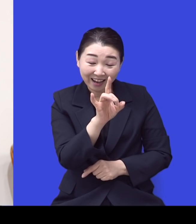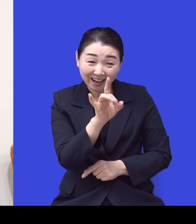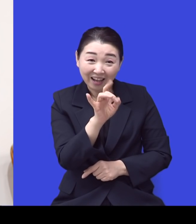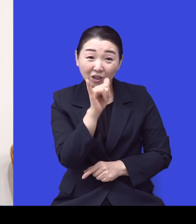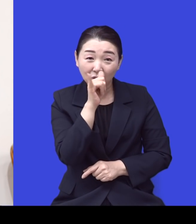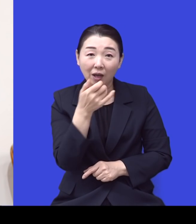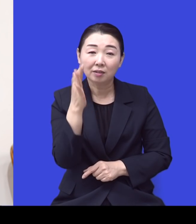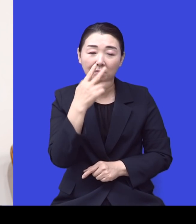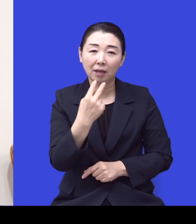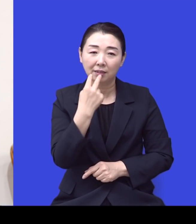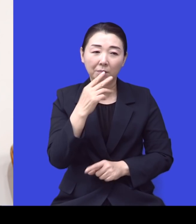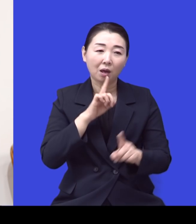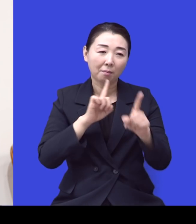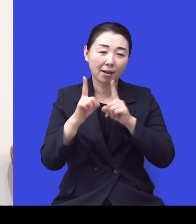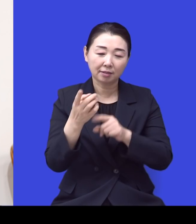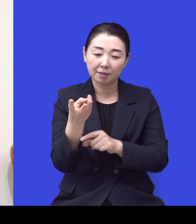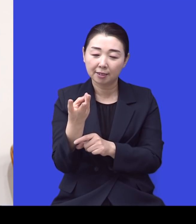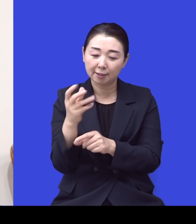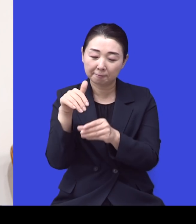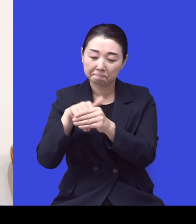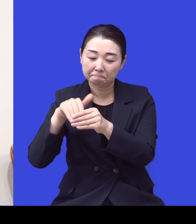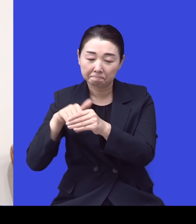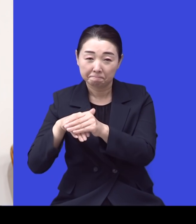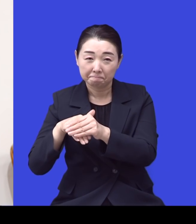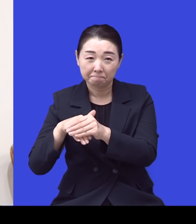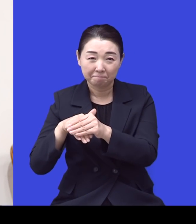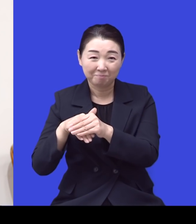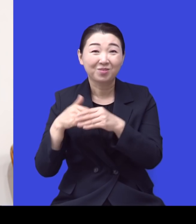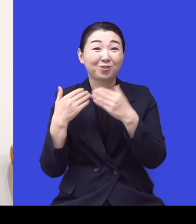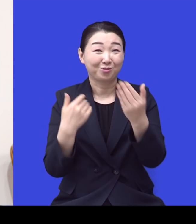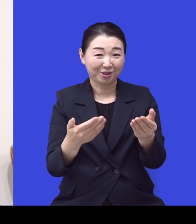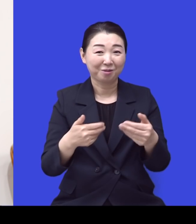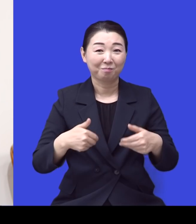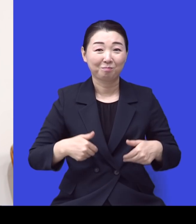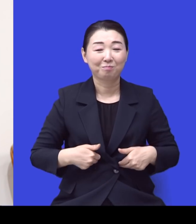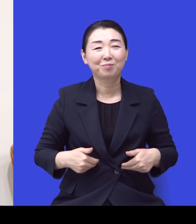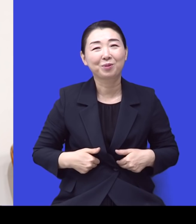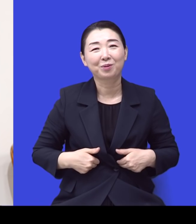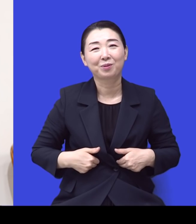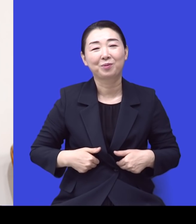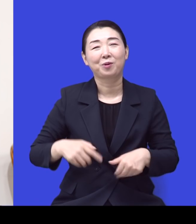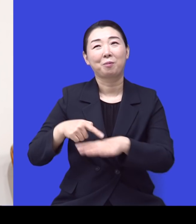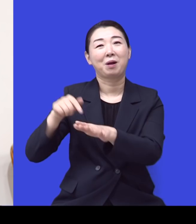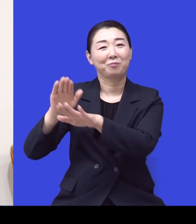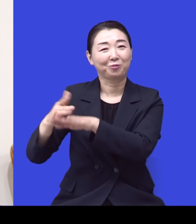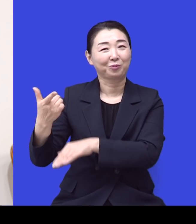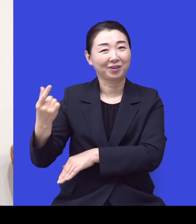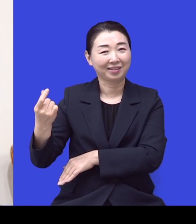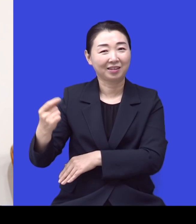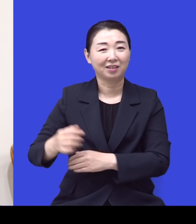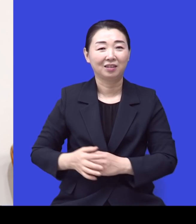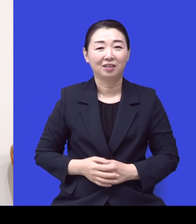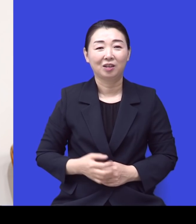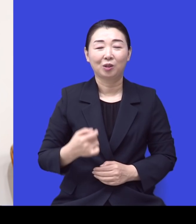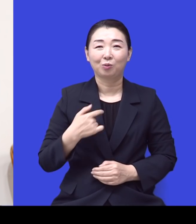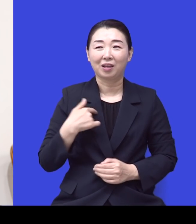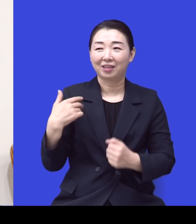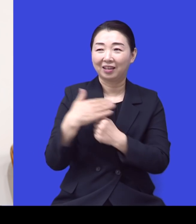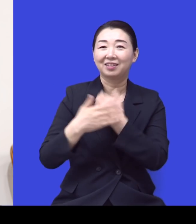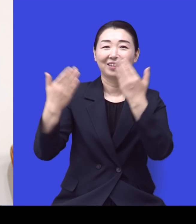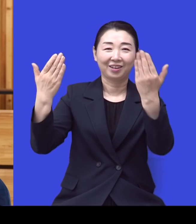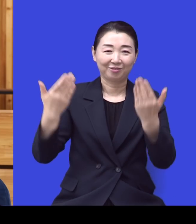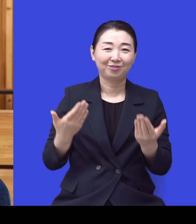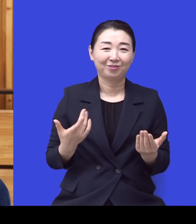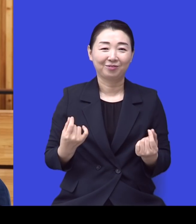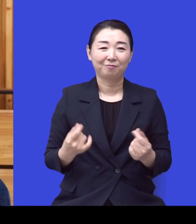그 생명의 말씀의 씨를 뿌려야 되겠다는 그 마음을 두셨고 저에게 그 은혜가 왔던